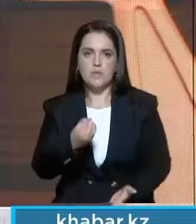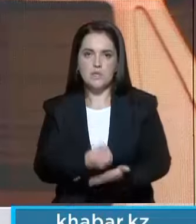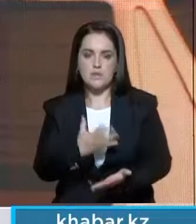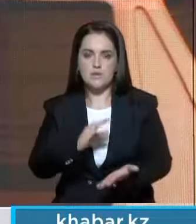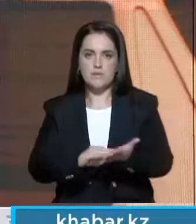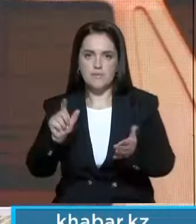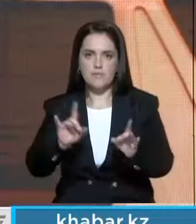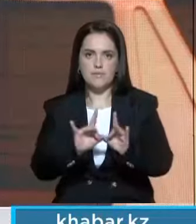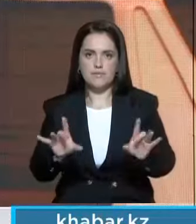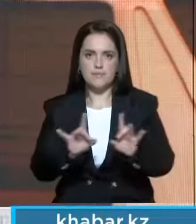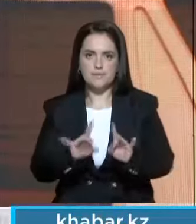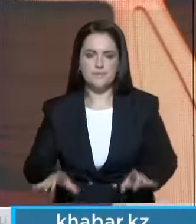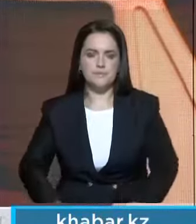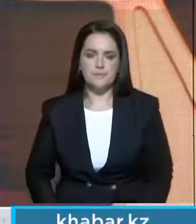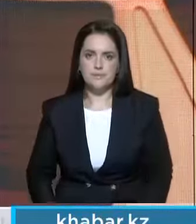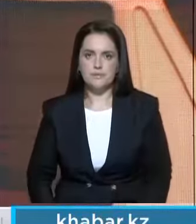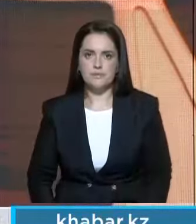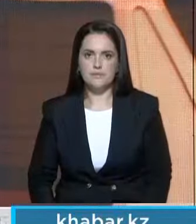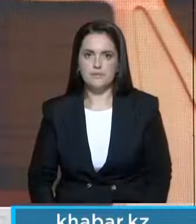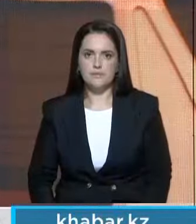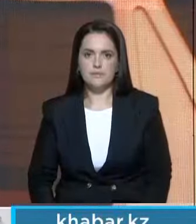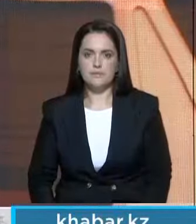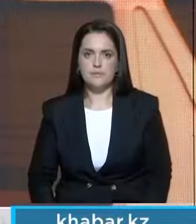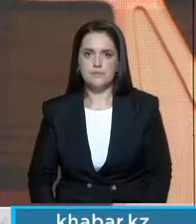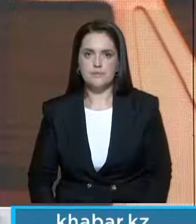семейных ценностей. Подробнее расскажет Григорий Беденко.